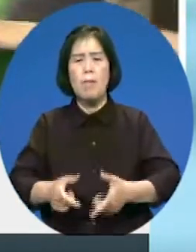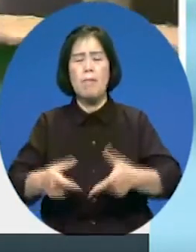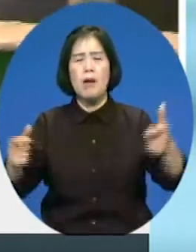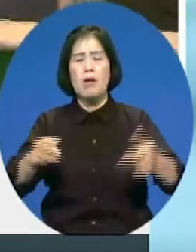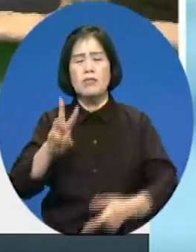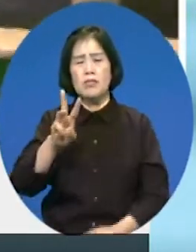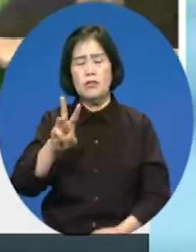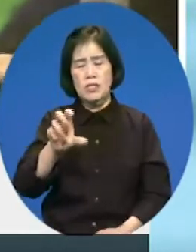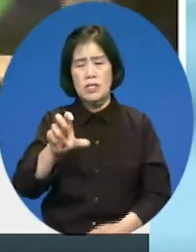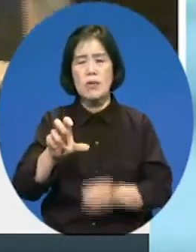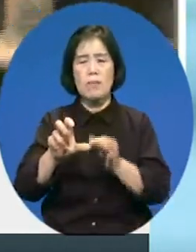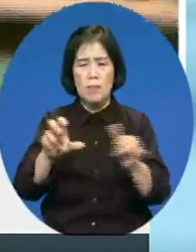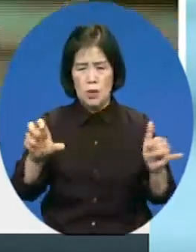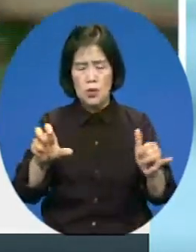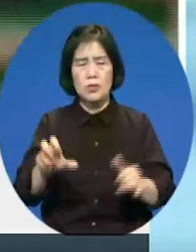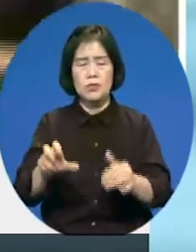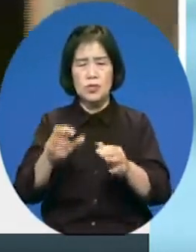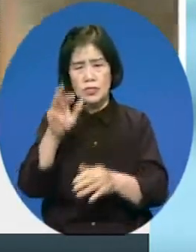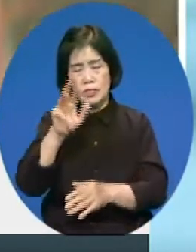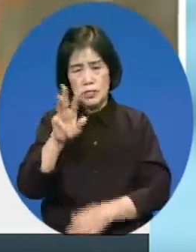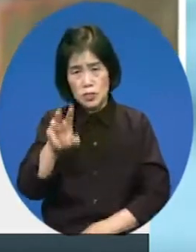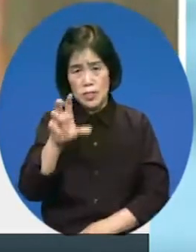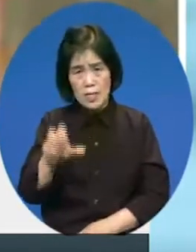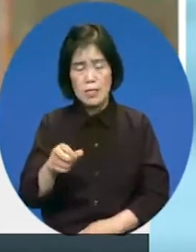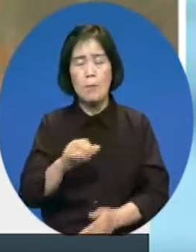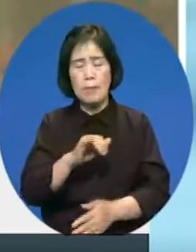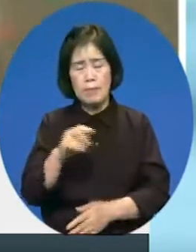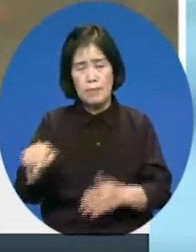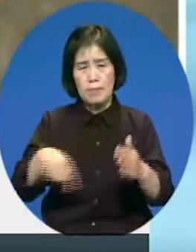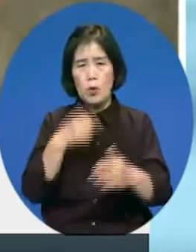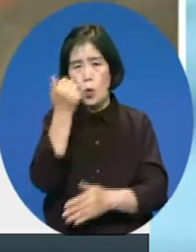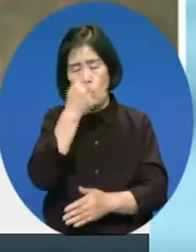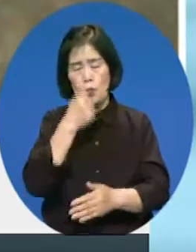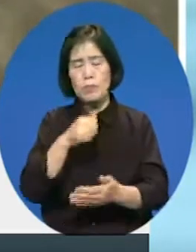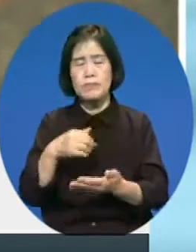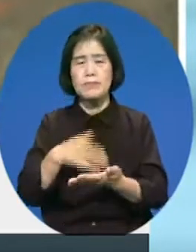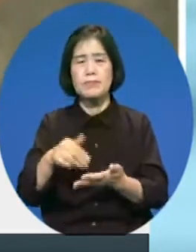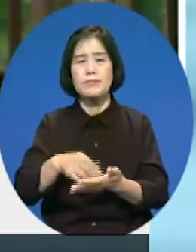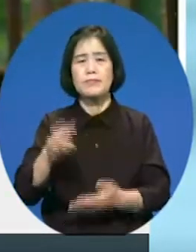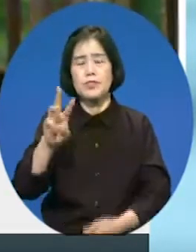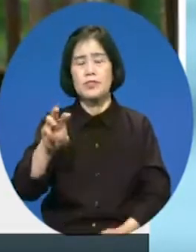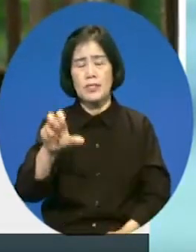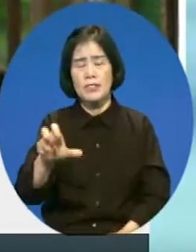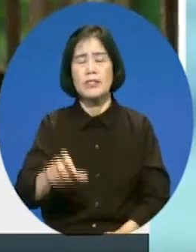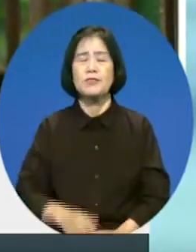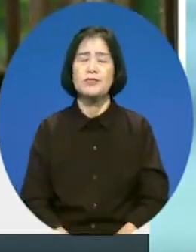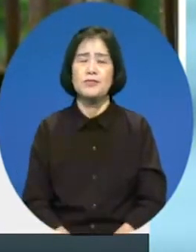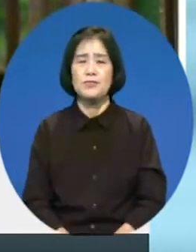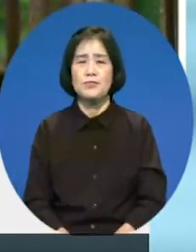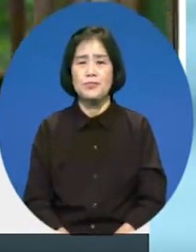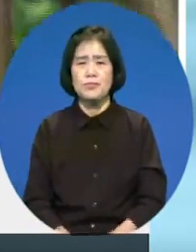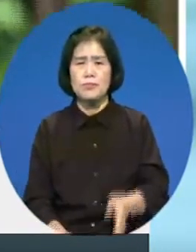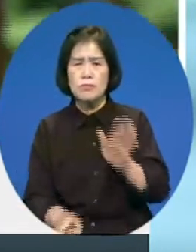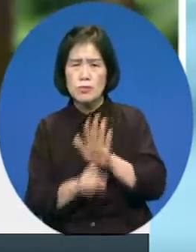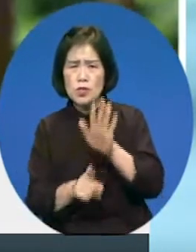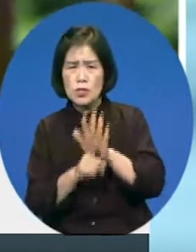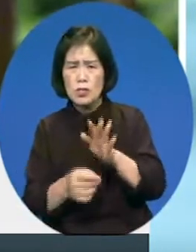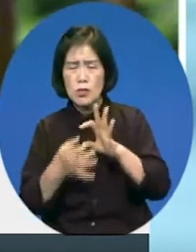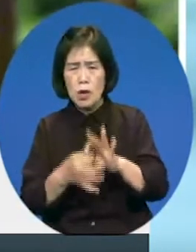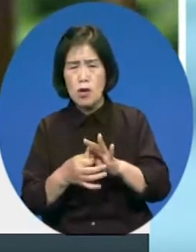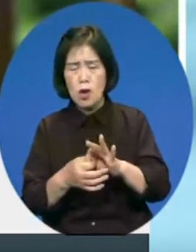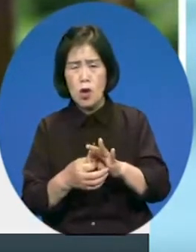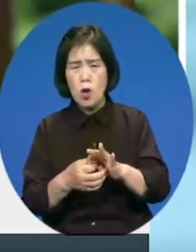35마리에서 주포 증식한 행위가 적발돼서 과태료 처분을 받은 것으로 알려졌는데요. 이 관련 규제에 전시 관련 곰 번식은 가능하긴